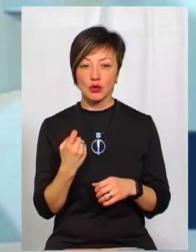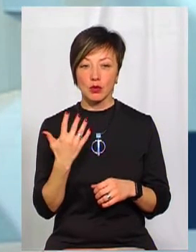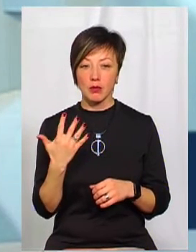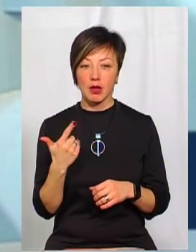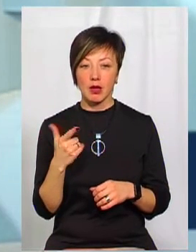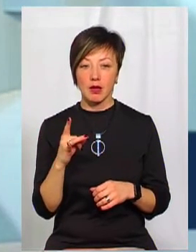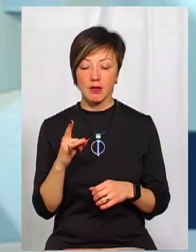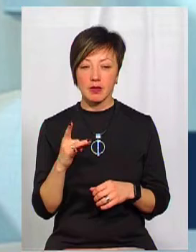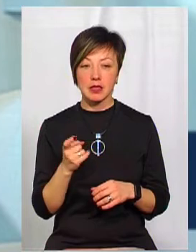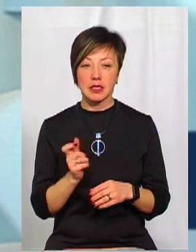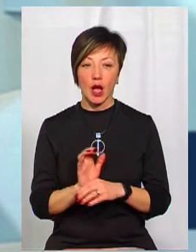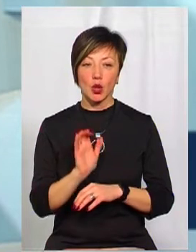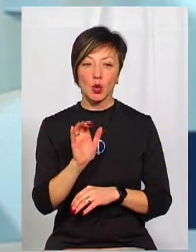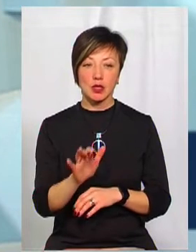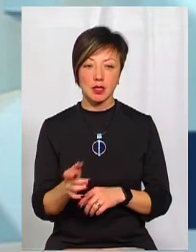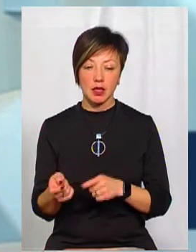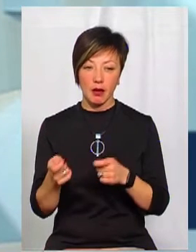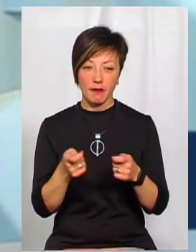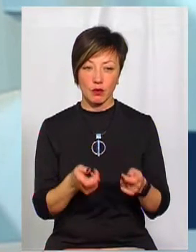гривень за доставку.